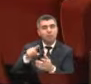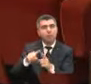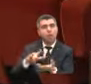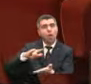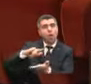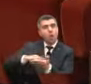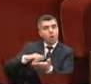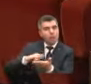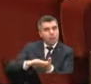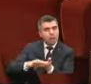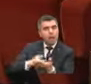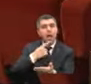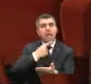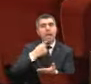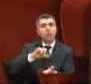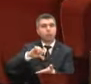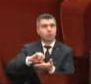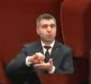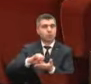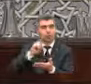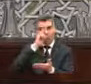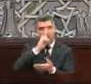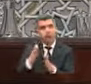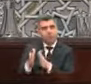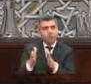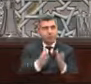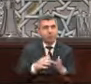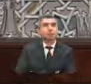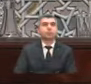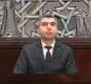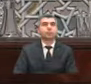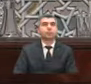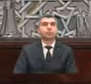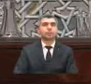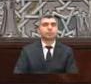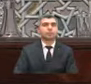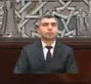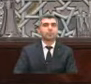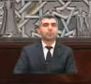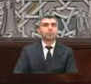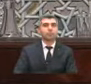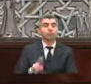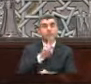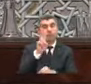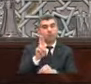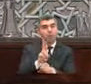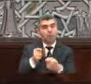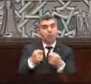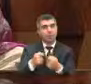كالحسيمه وكالدريوش. شكرا. شكرا السيد الوزير. تعقيب حول